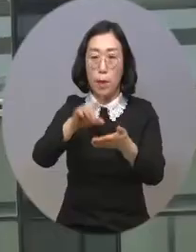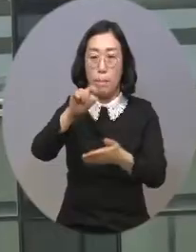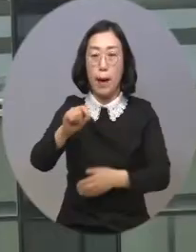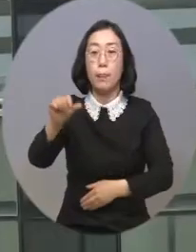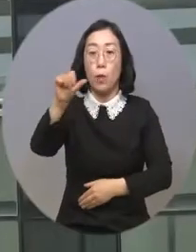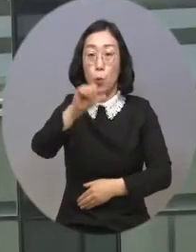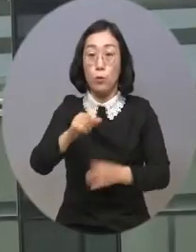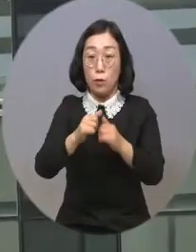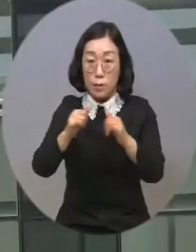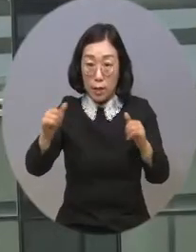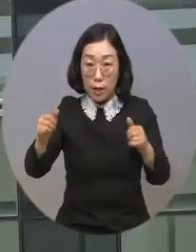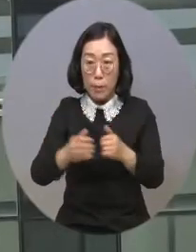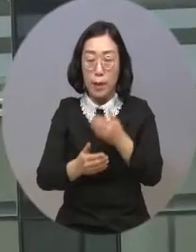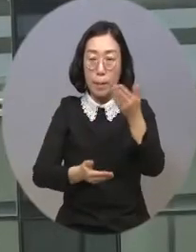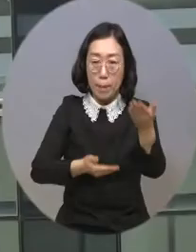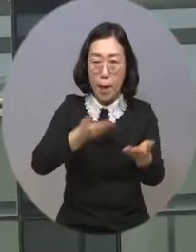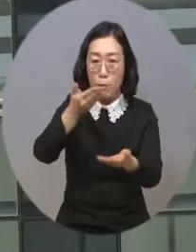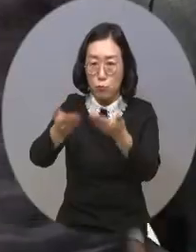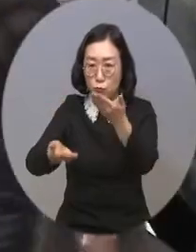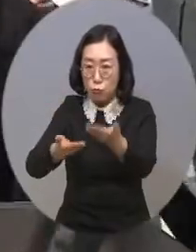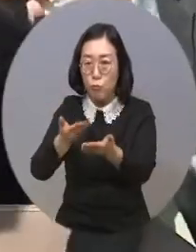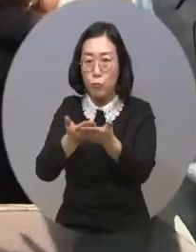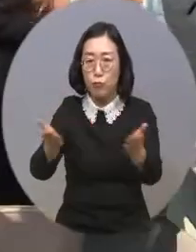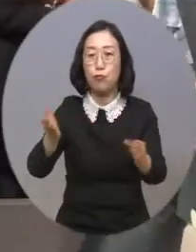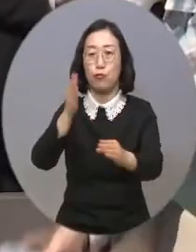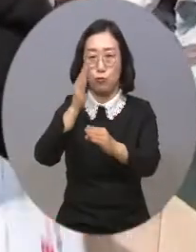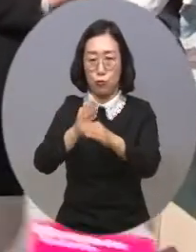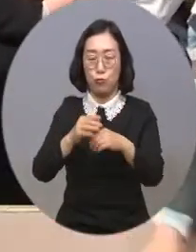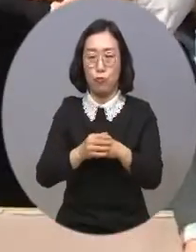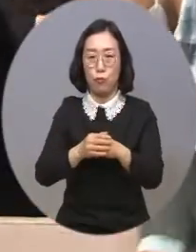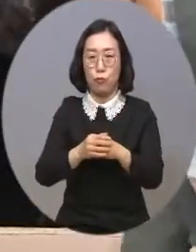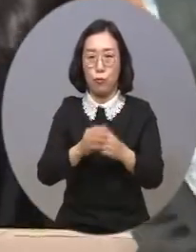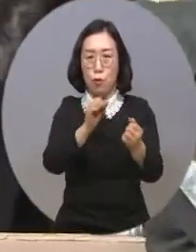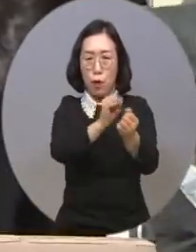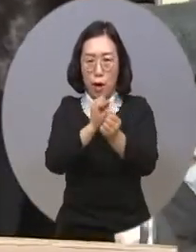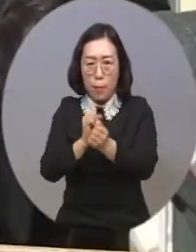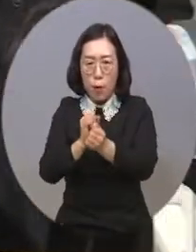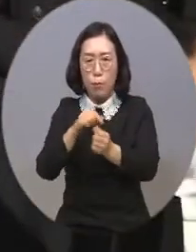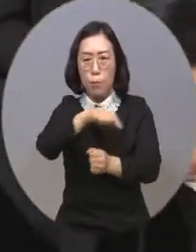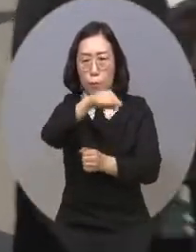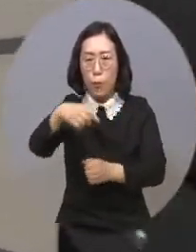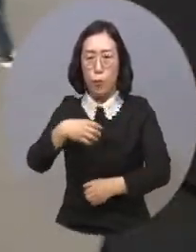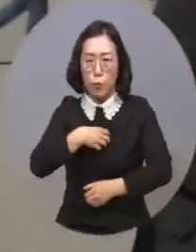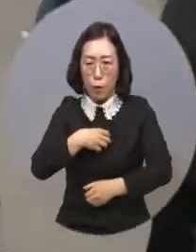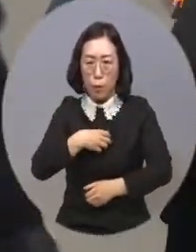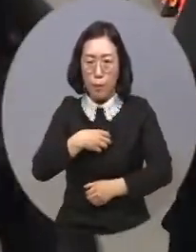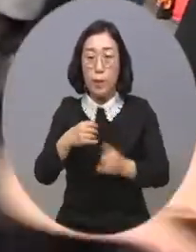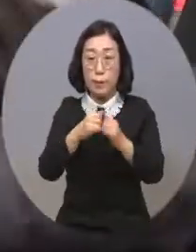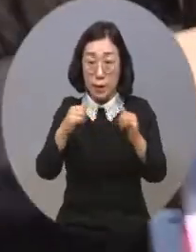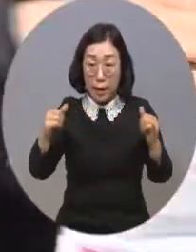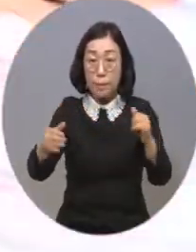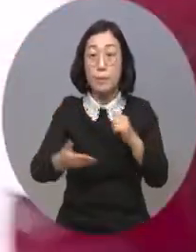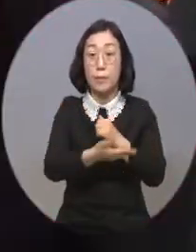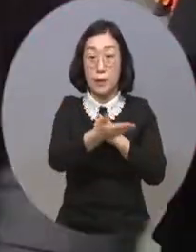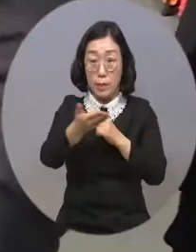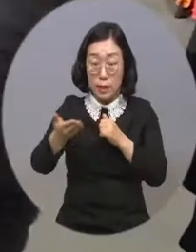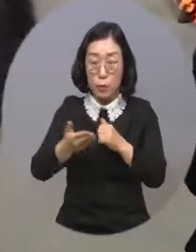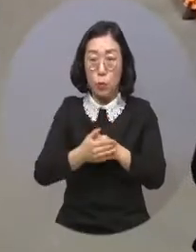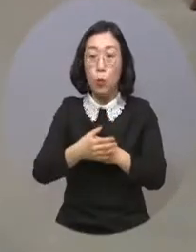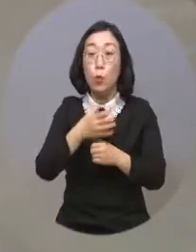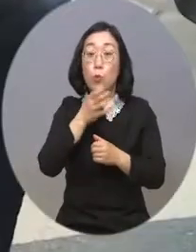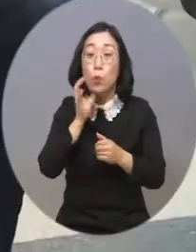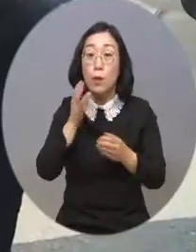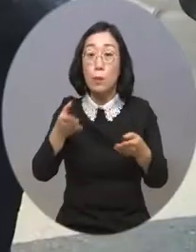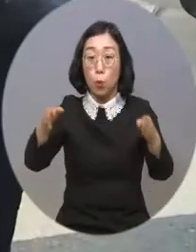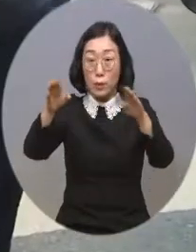명에게 순차적으로 배부하고 있습니다. 상대적으로 감염병 대응에 취약한 분들이 대상자이며 노인복지시설